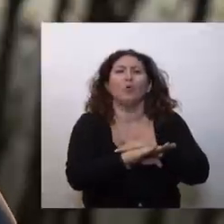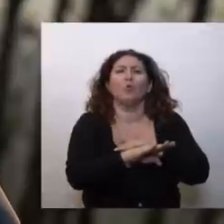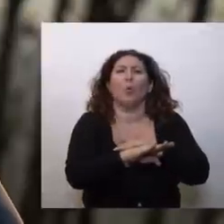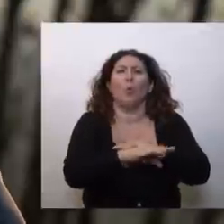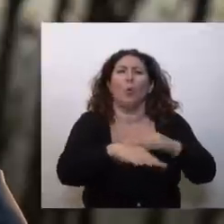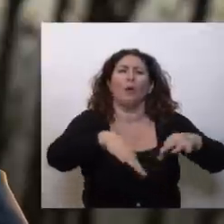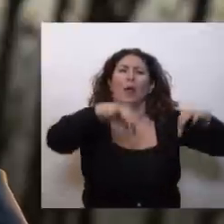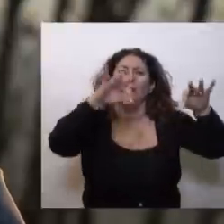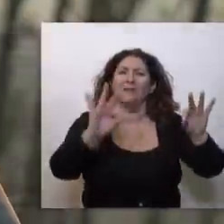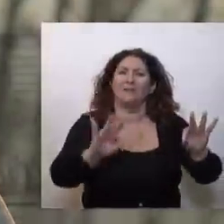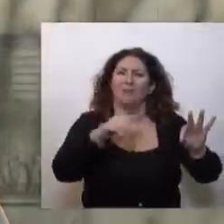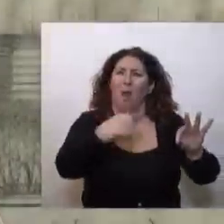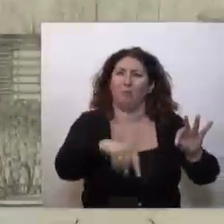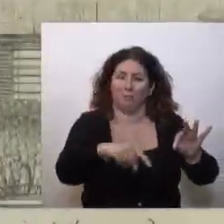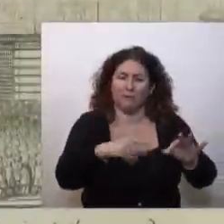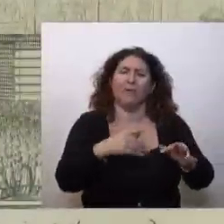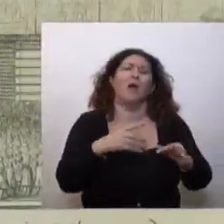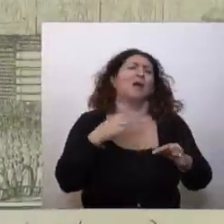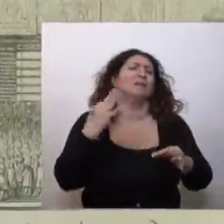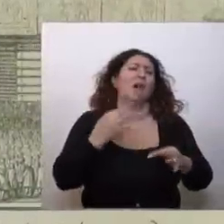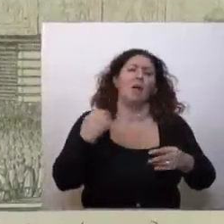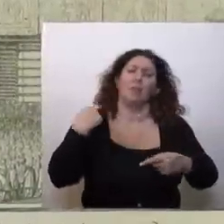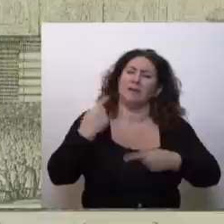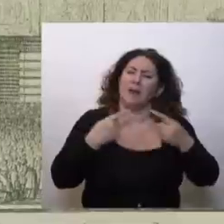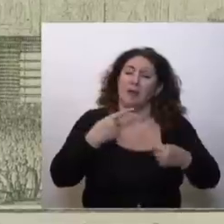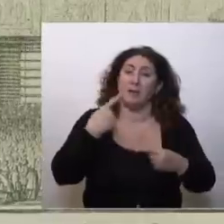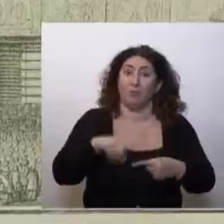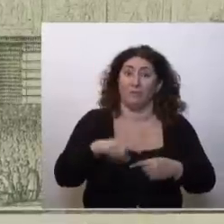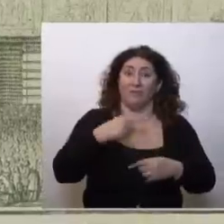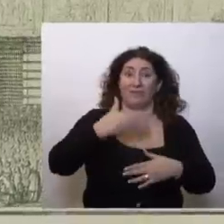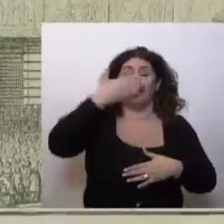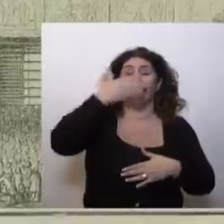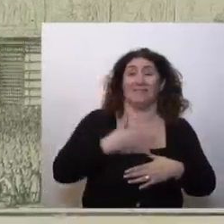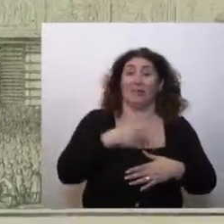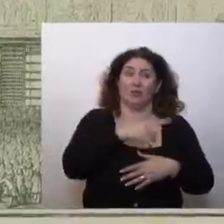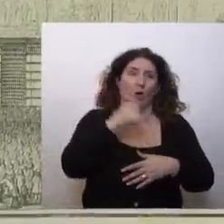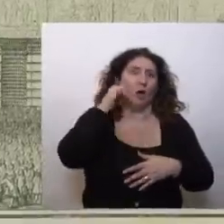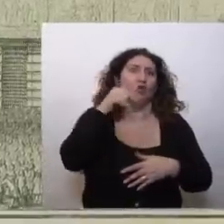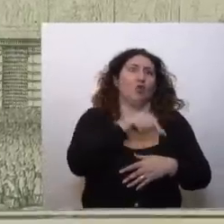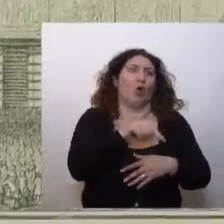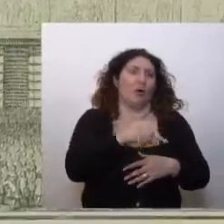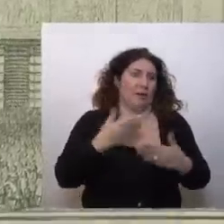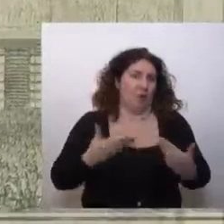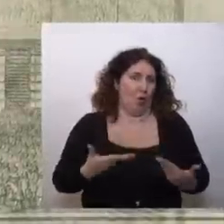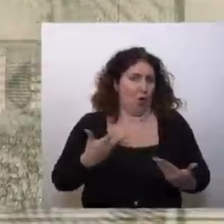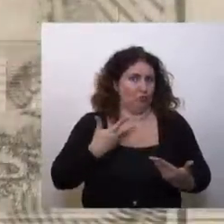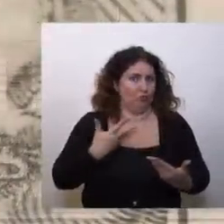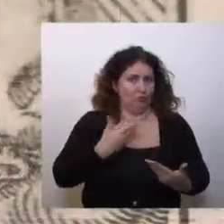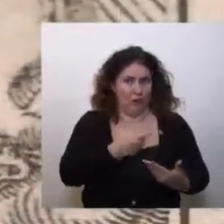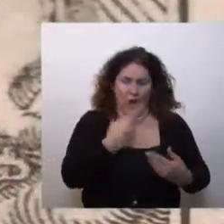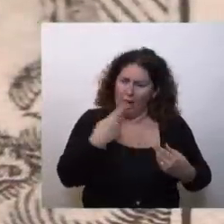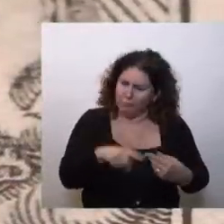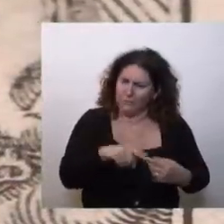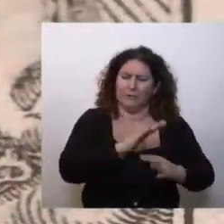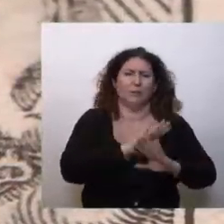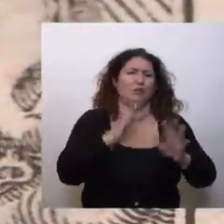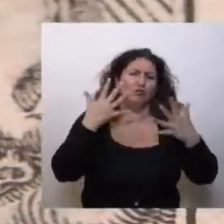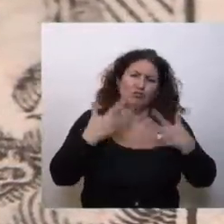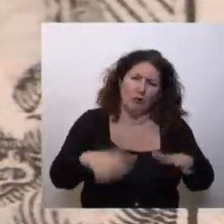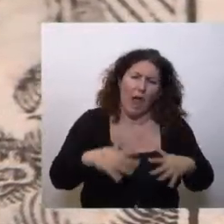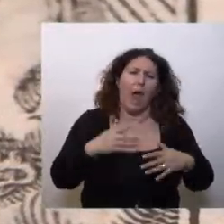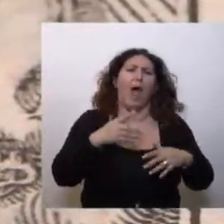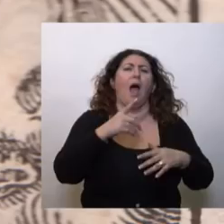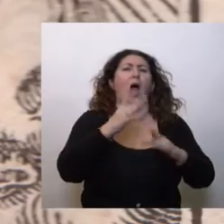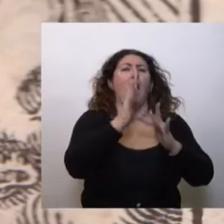sempre ritenuto che questa Sindone, che oggi è a Torino, sia la stessa che era stata usata per la sepoltura